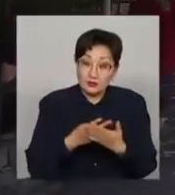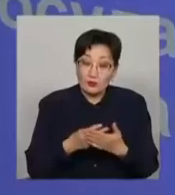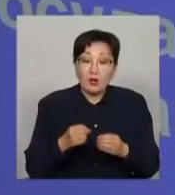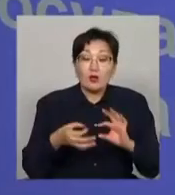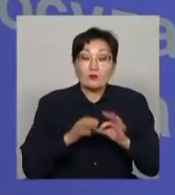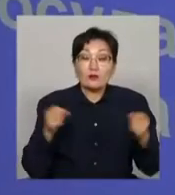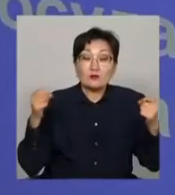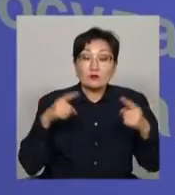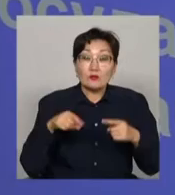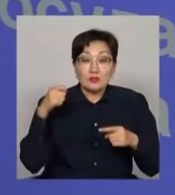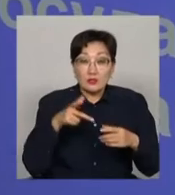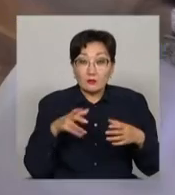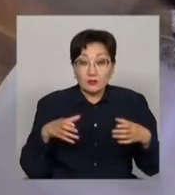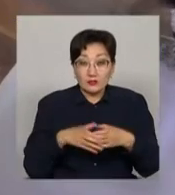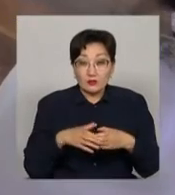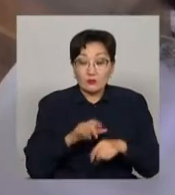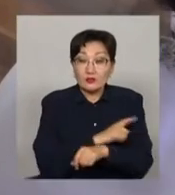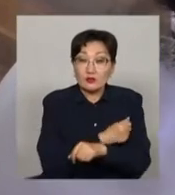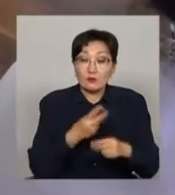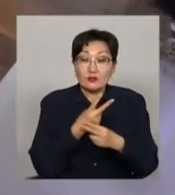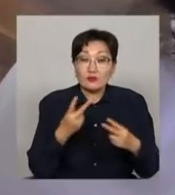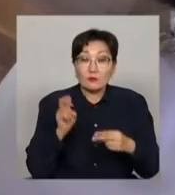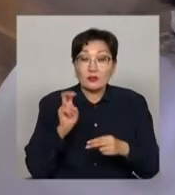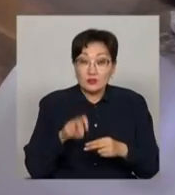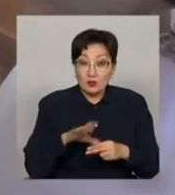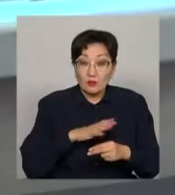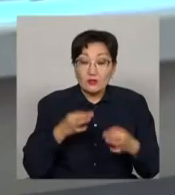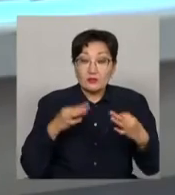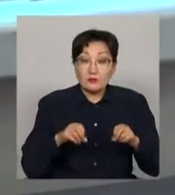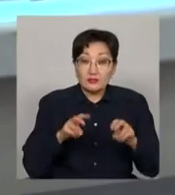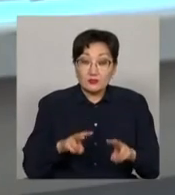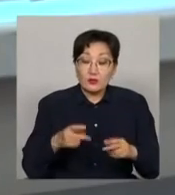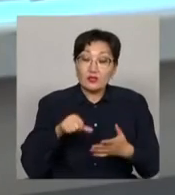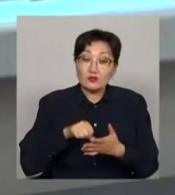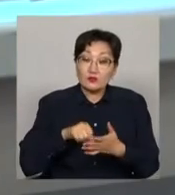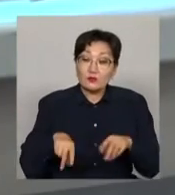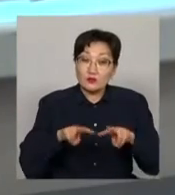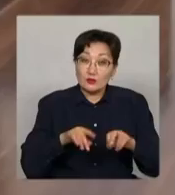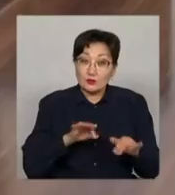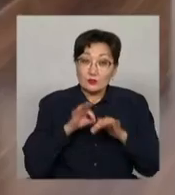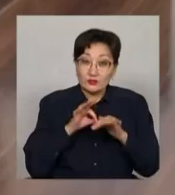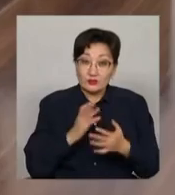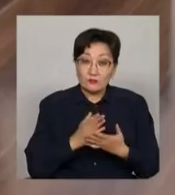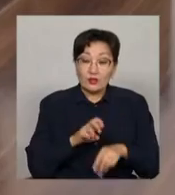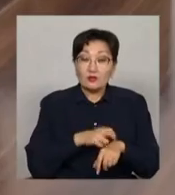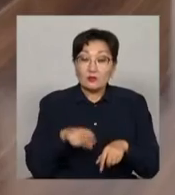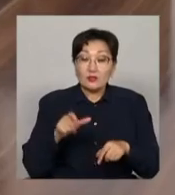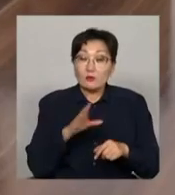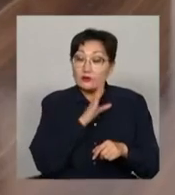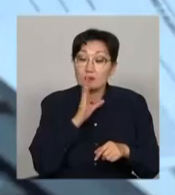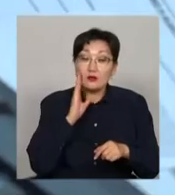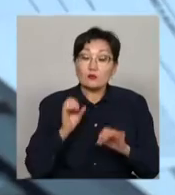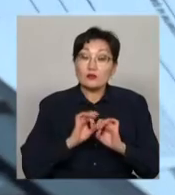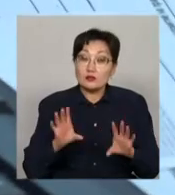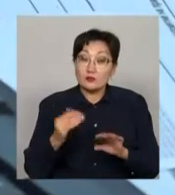болып, түсірілім тобымызбен ауруханаға бардық. Бұған дейін бұл іске қатысты тәуелсіз сарапшылардың қатысуымен тексеру жүргізілген. Дәрігерлер анасының